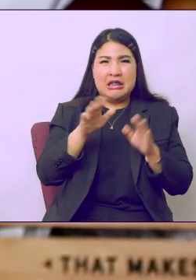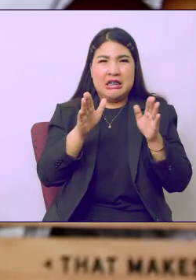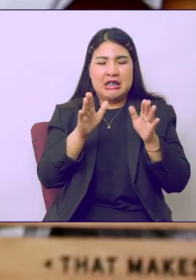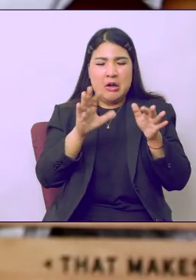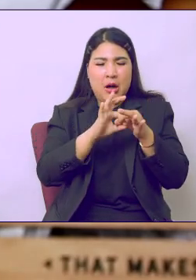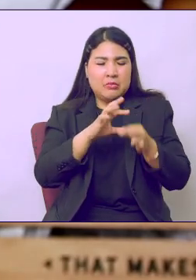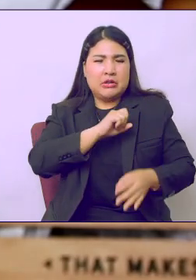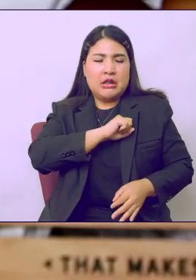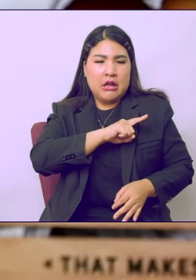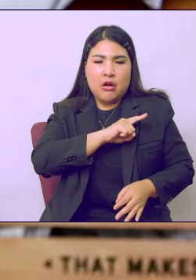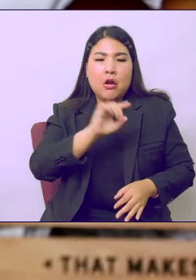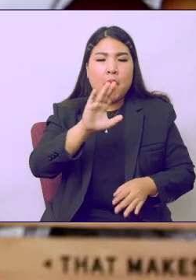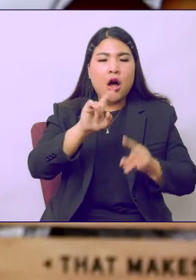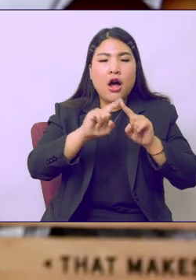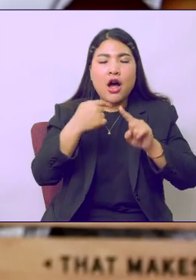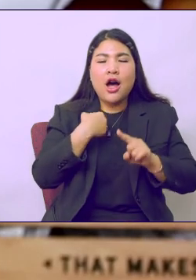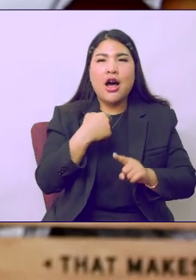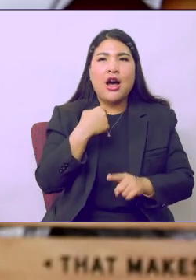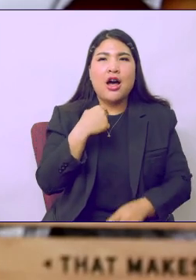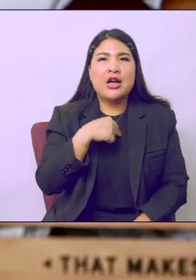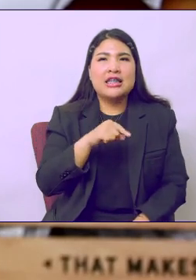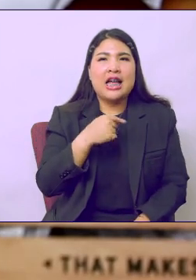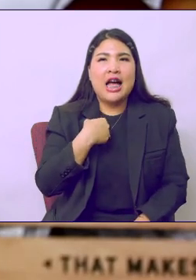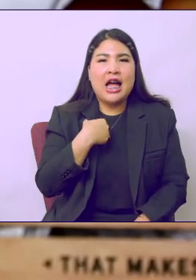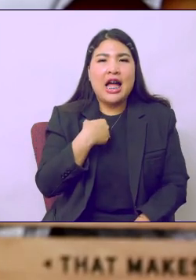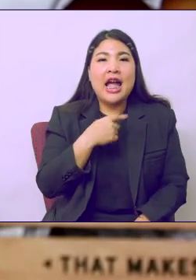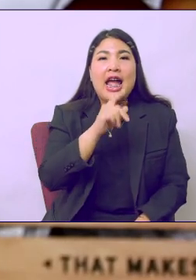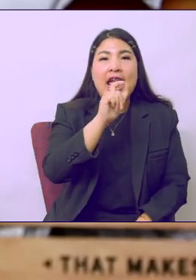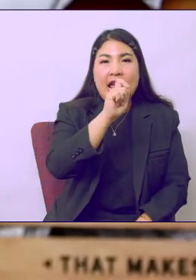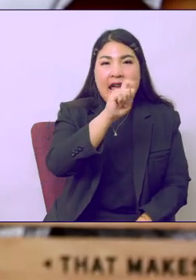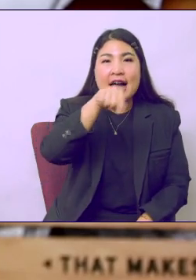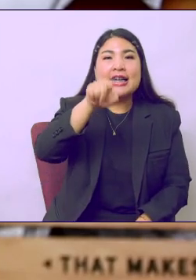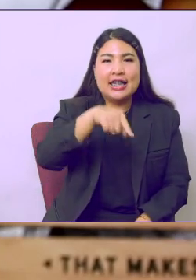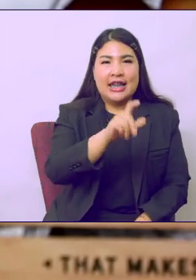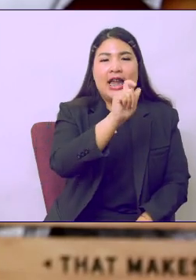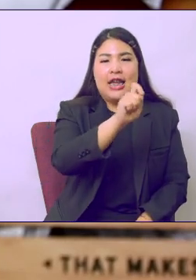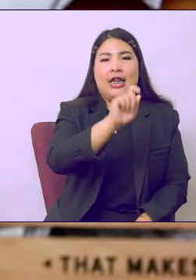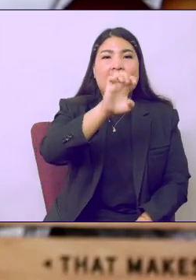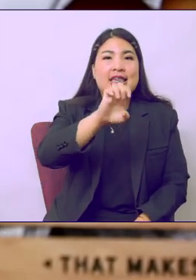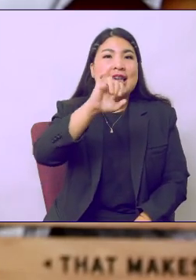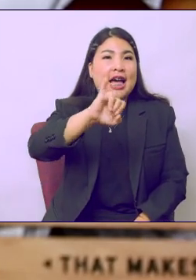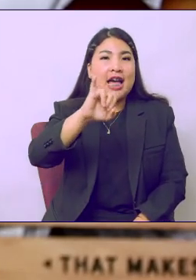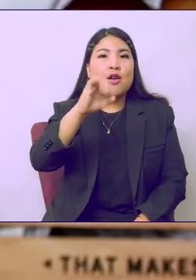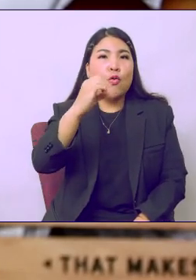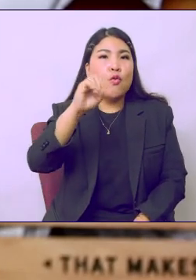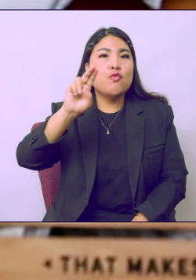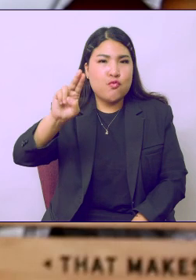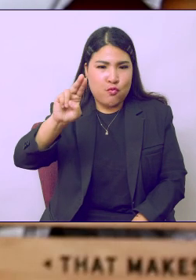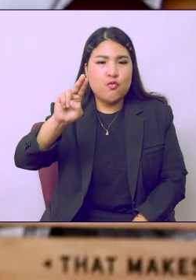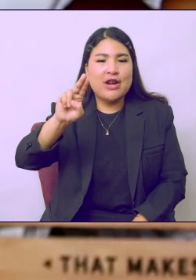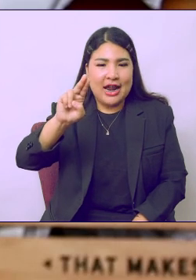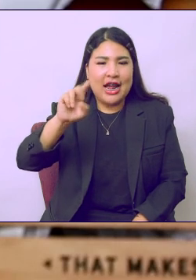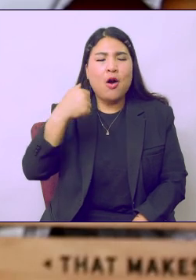เลยนะครับปรับเป็นเสียงจากโอมนะครับจากโอมผมใช้เสียง a e i uแทนนะครับและค่อน